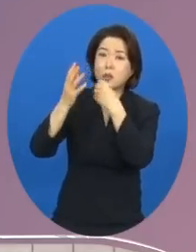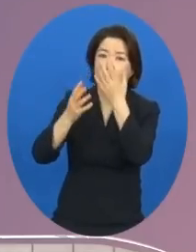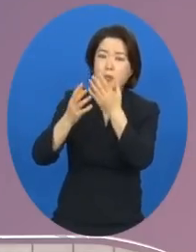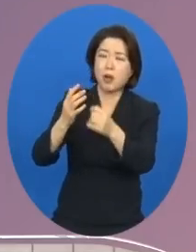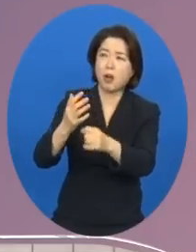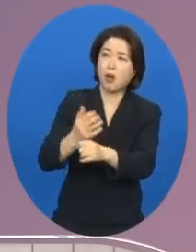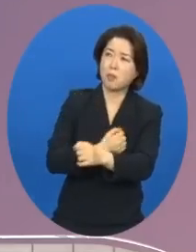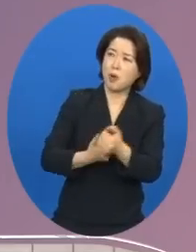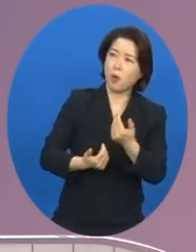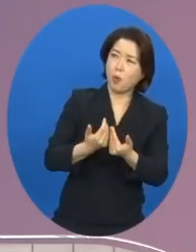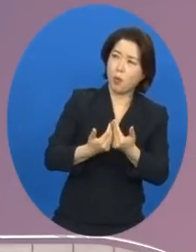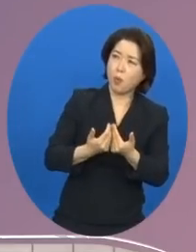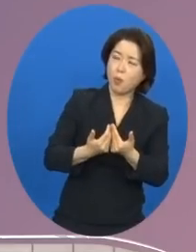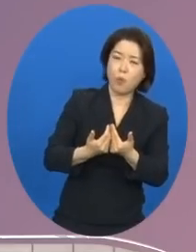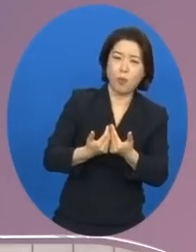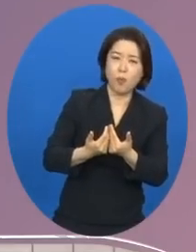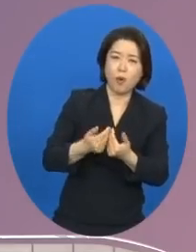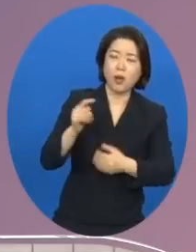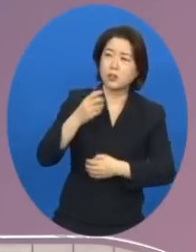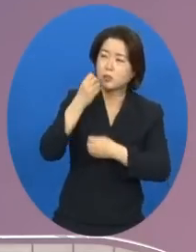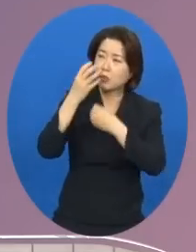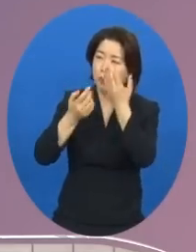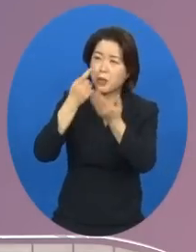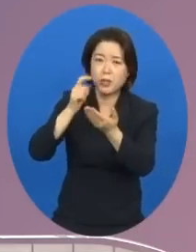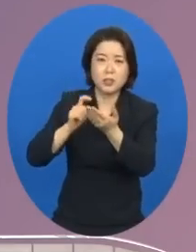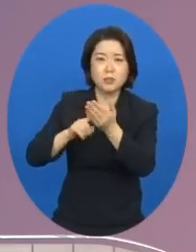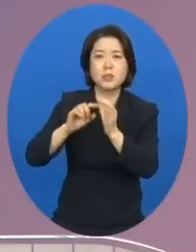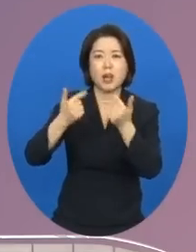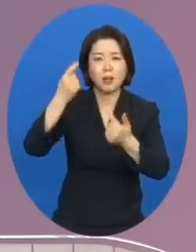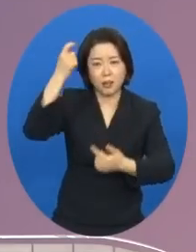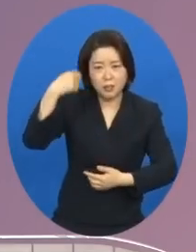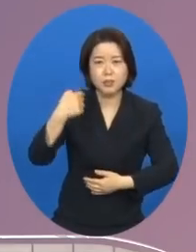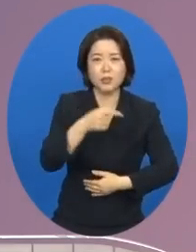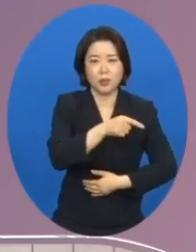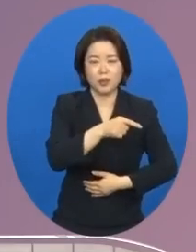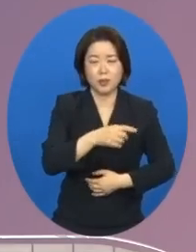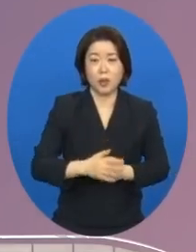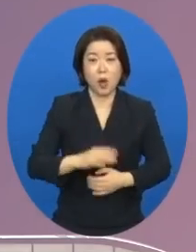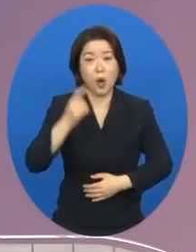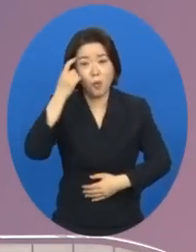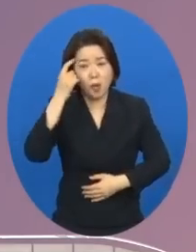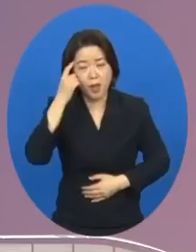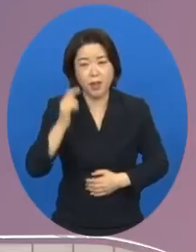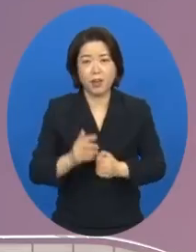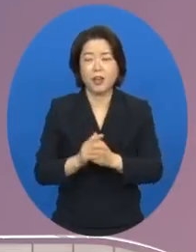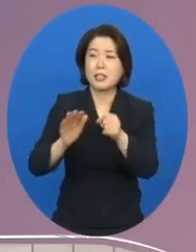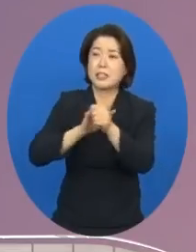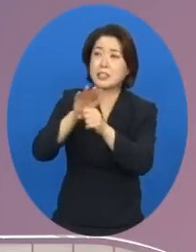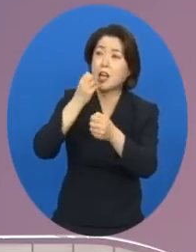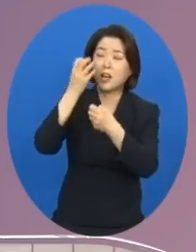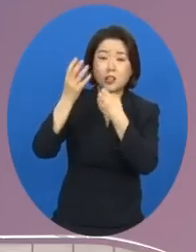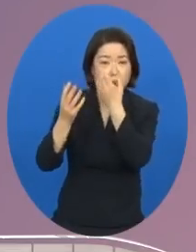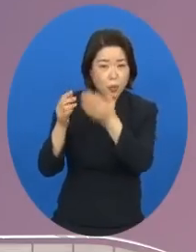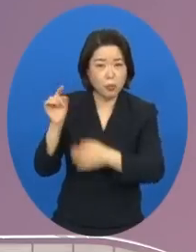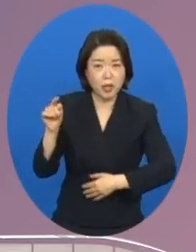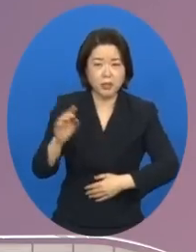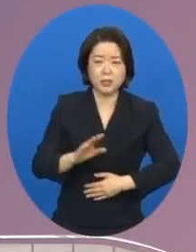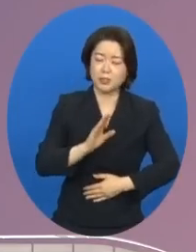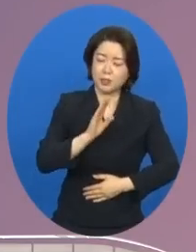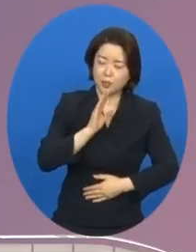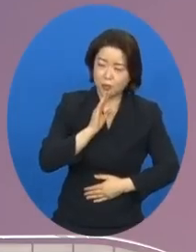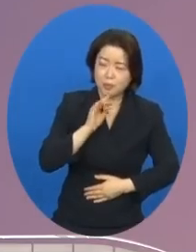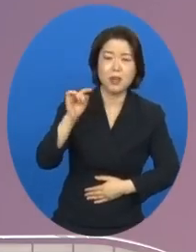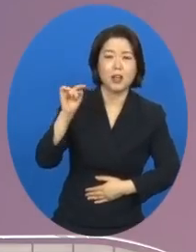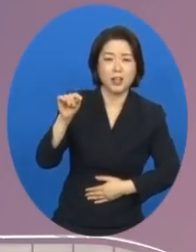굉장히 어색해하고 그 고백이 쉽지 않습니다. 이유는 사랑한다는 고백은 정말